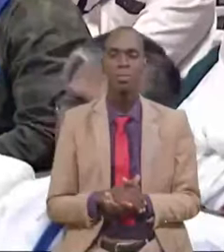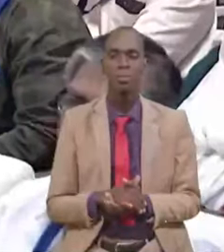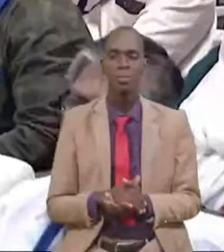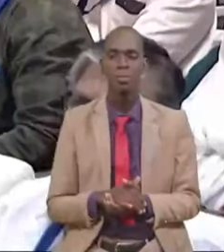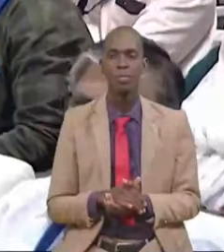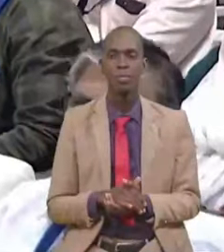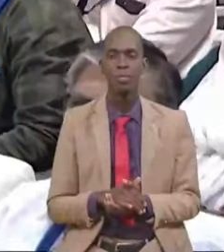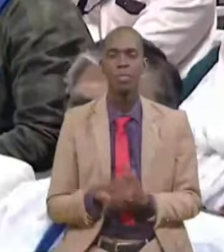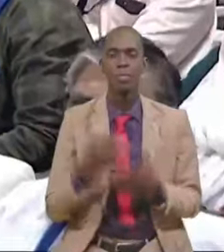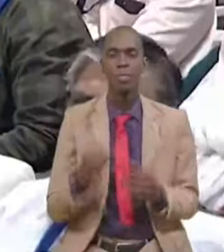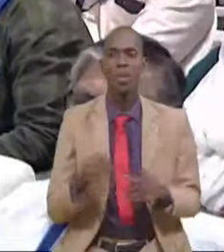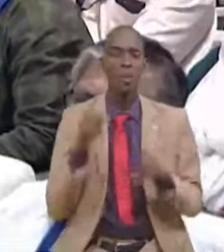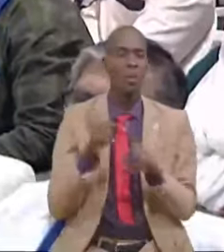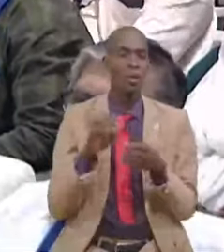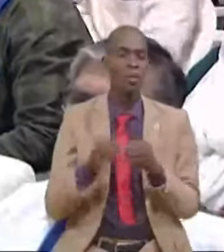Deuxième point maintenant.